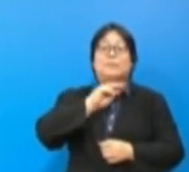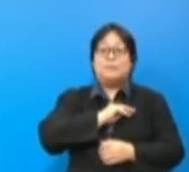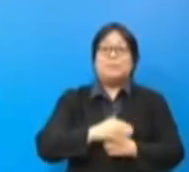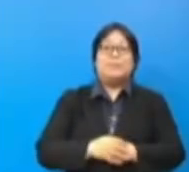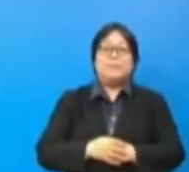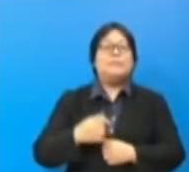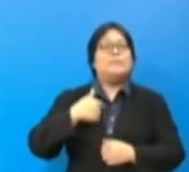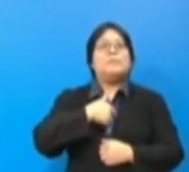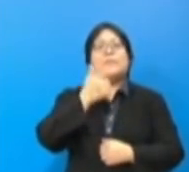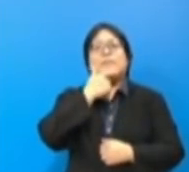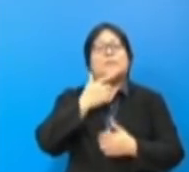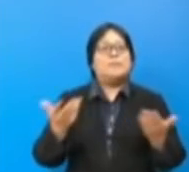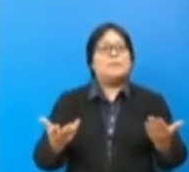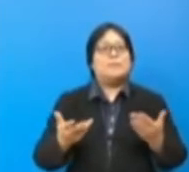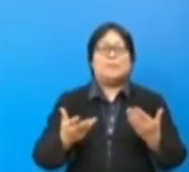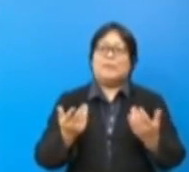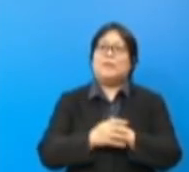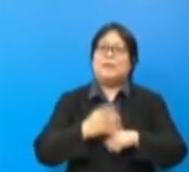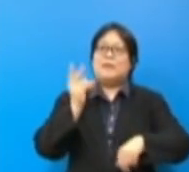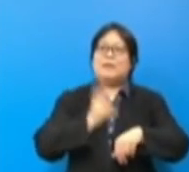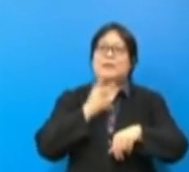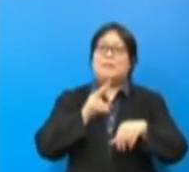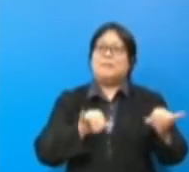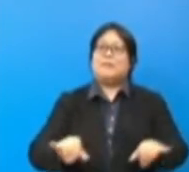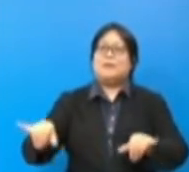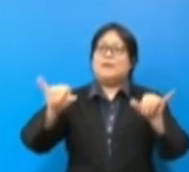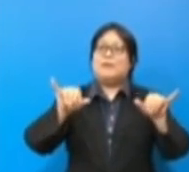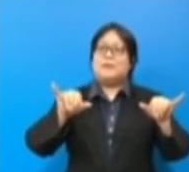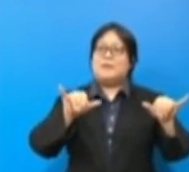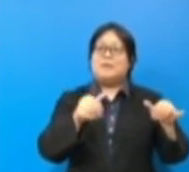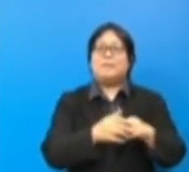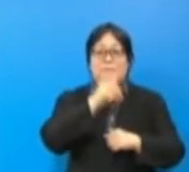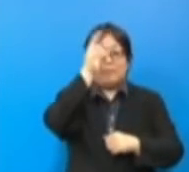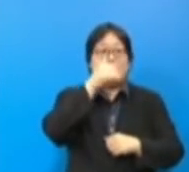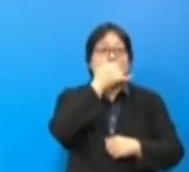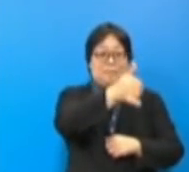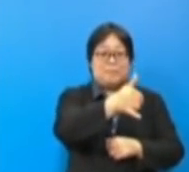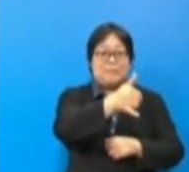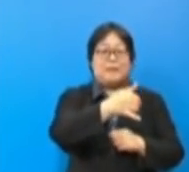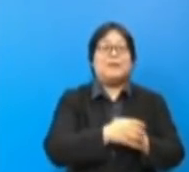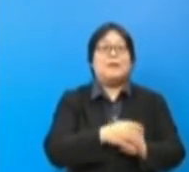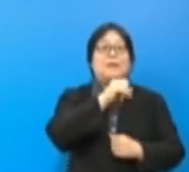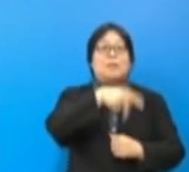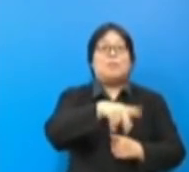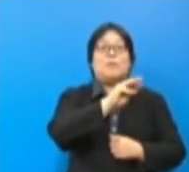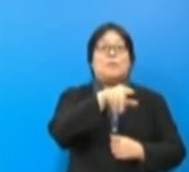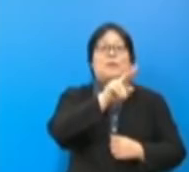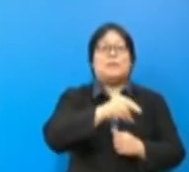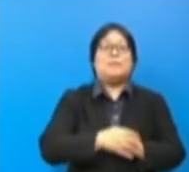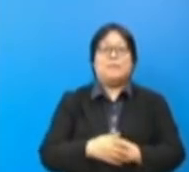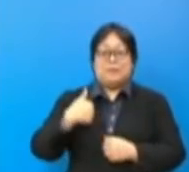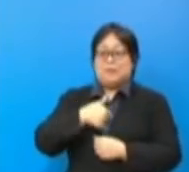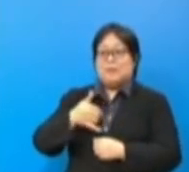menteri yang kita tak mau adalah double standard Daisy pelaksanaan kerajaan pergi e-shop MKN